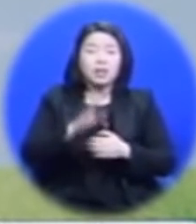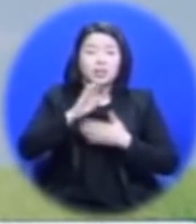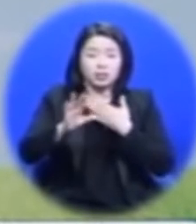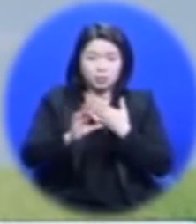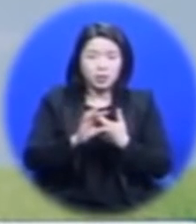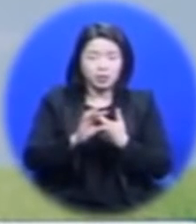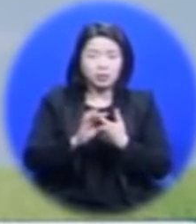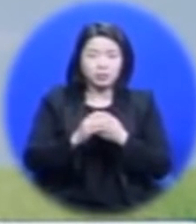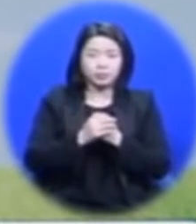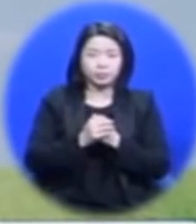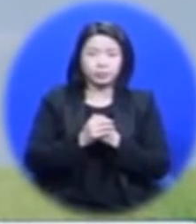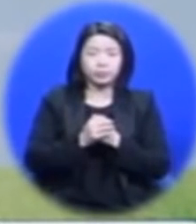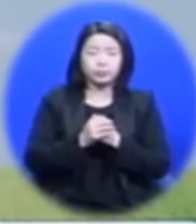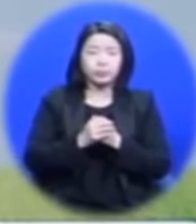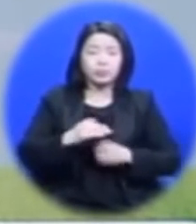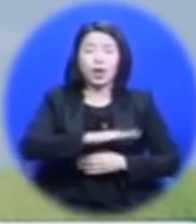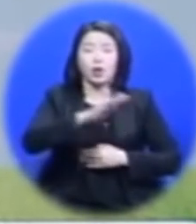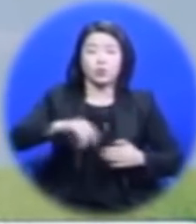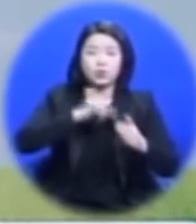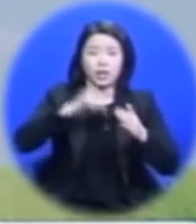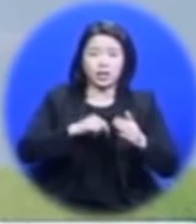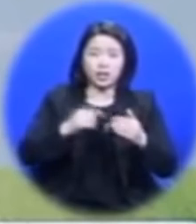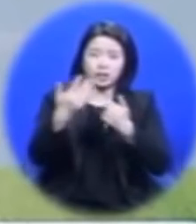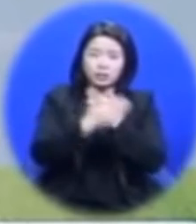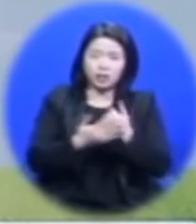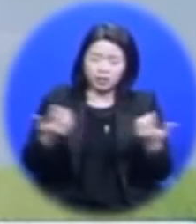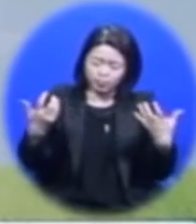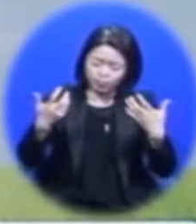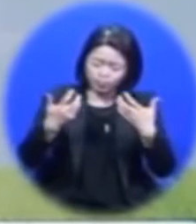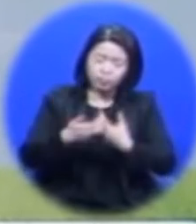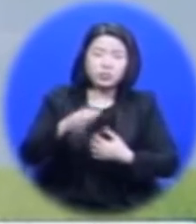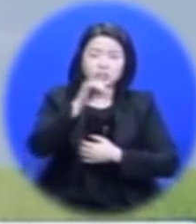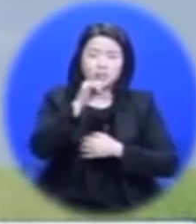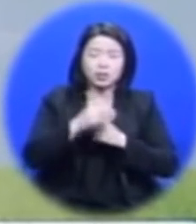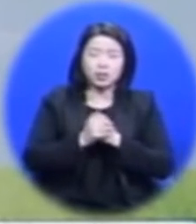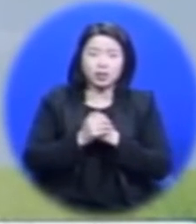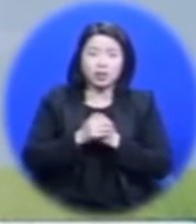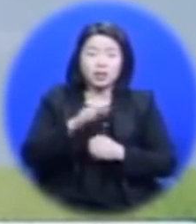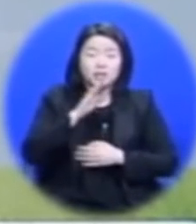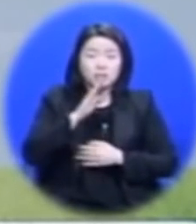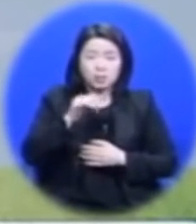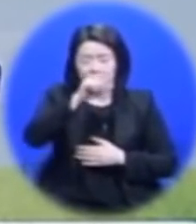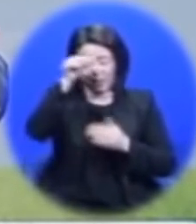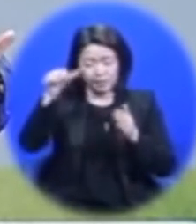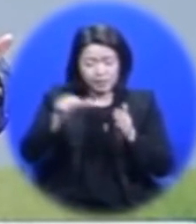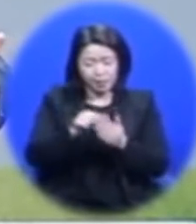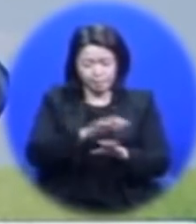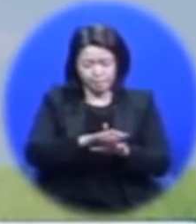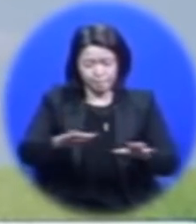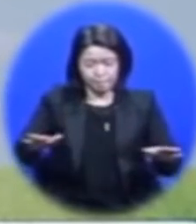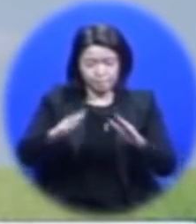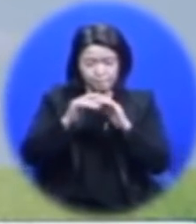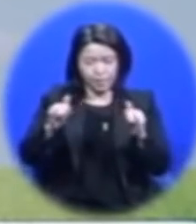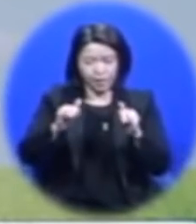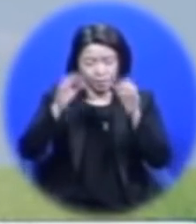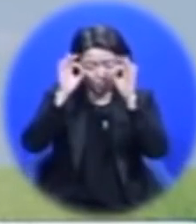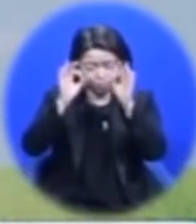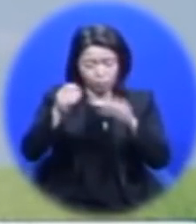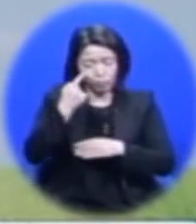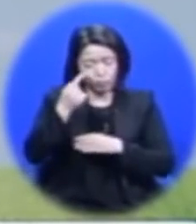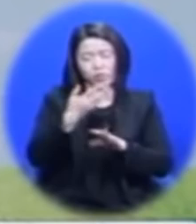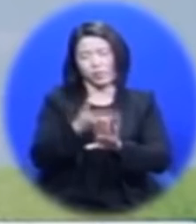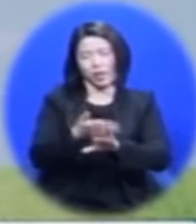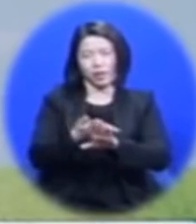그러면 우리 안에 은혜가 넘칩니다. 정말 인생 밑바닥인 사람들을 보는 눈이